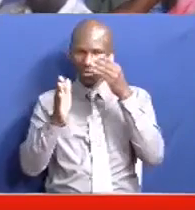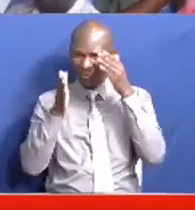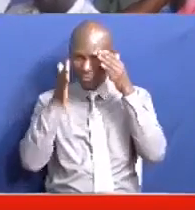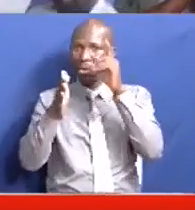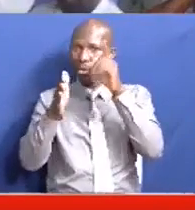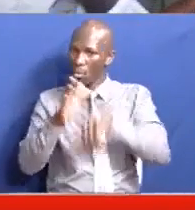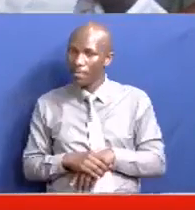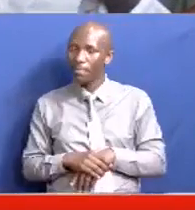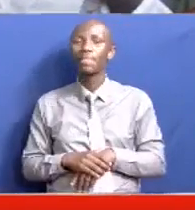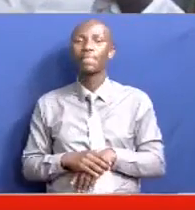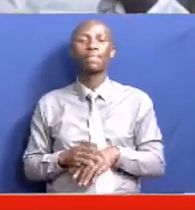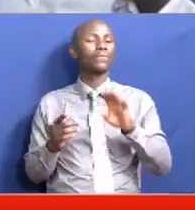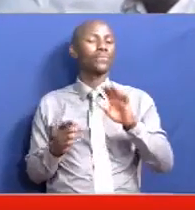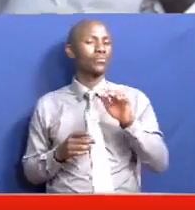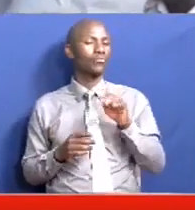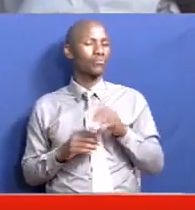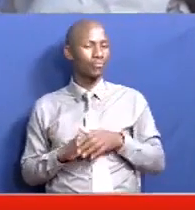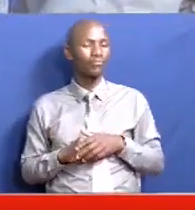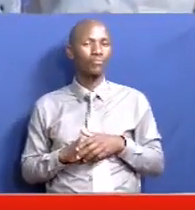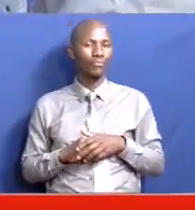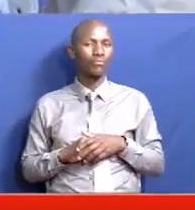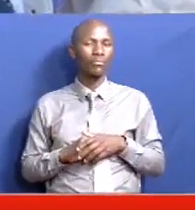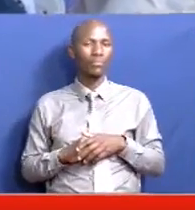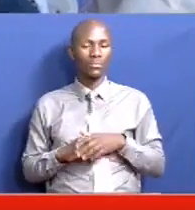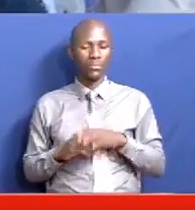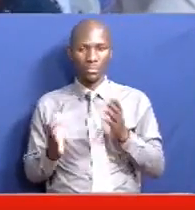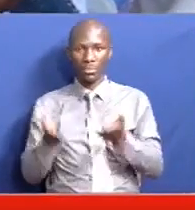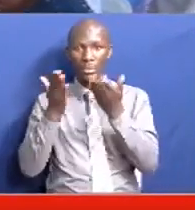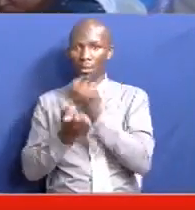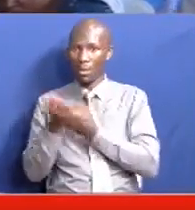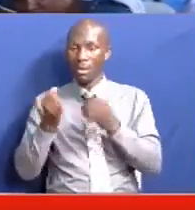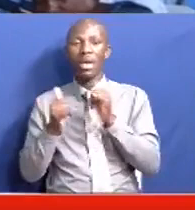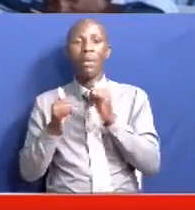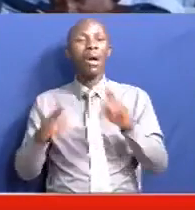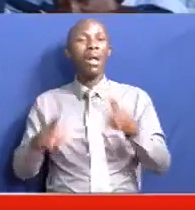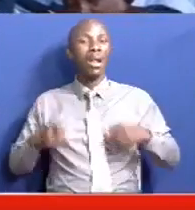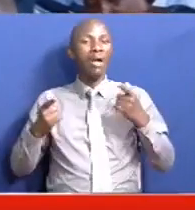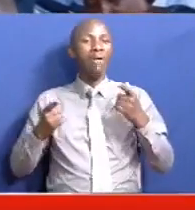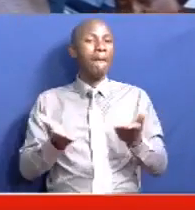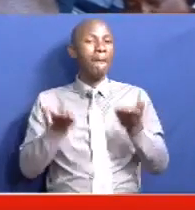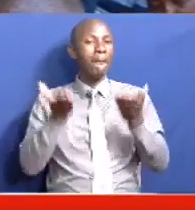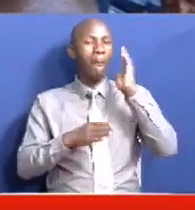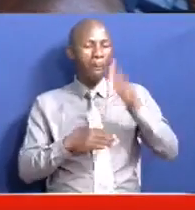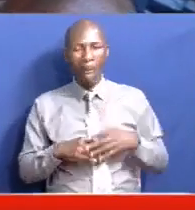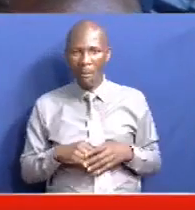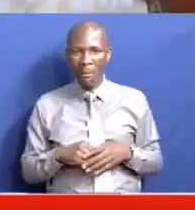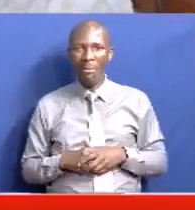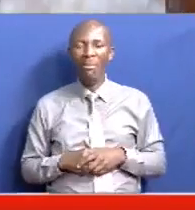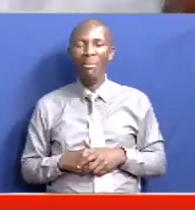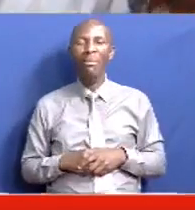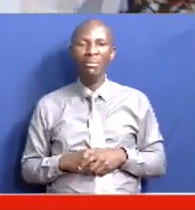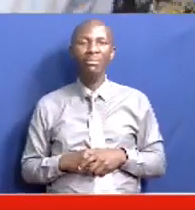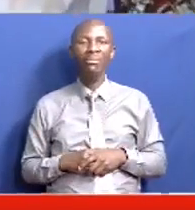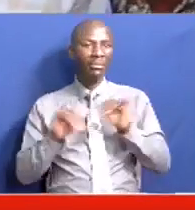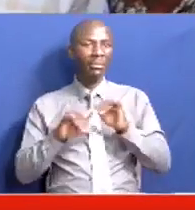wambe ni selikali ya Governor Malombe tamaundu maku kili ukwati na mikalile ya Mwenenthi wa Kitui